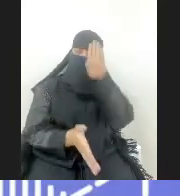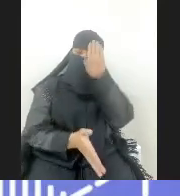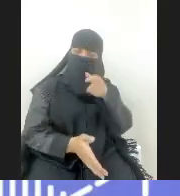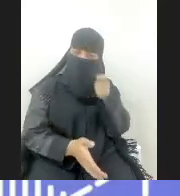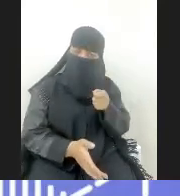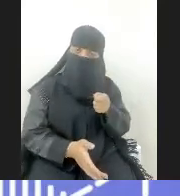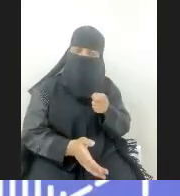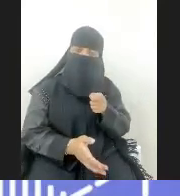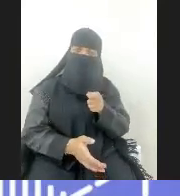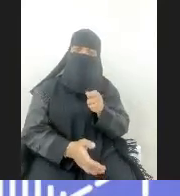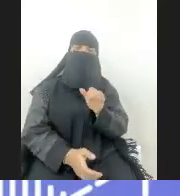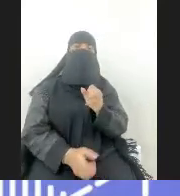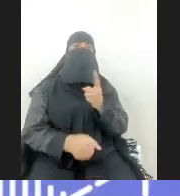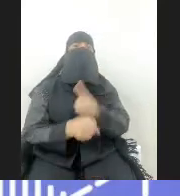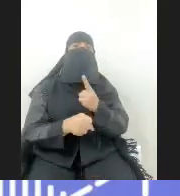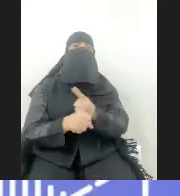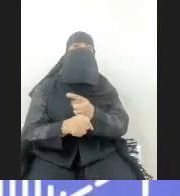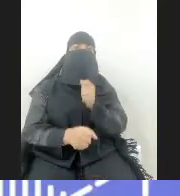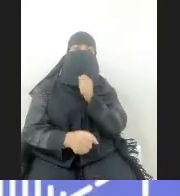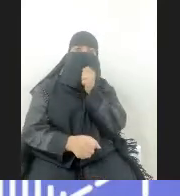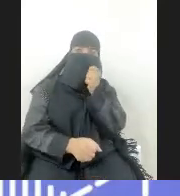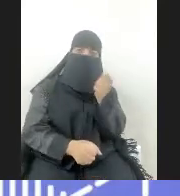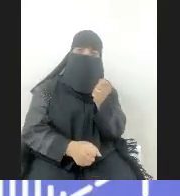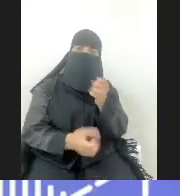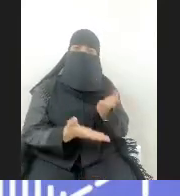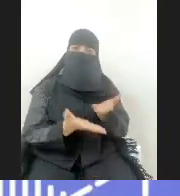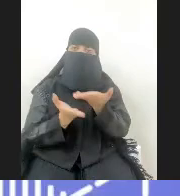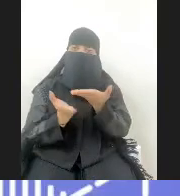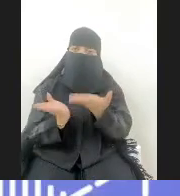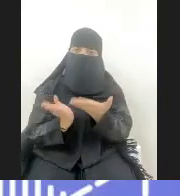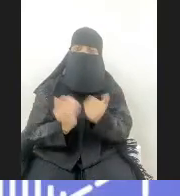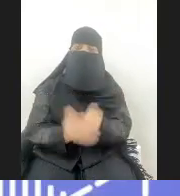إليك المايك، تفضلي.